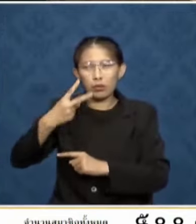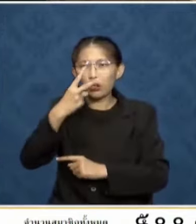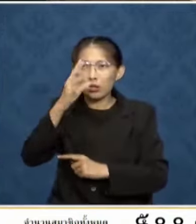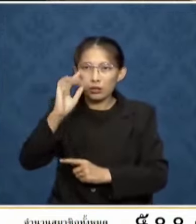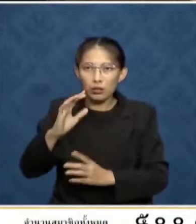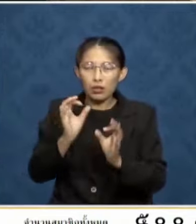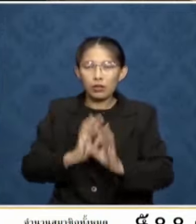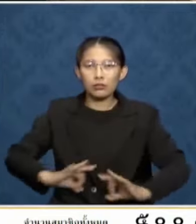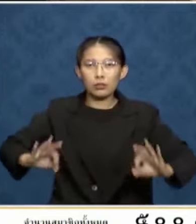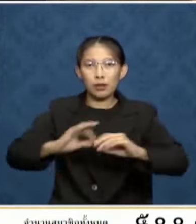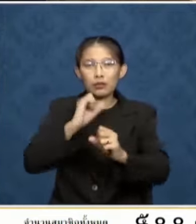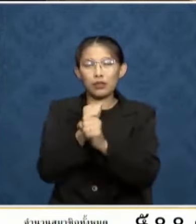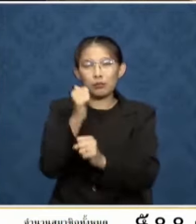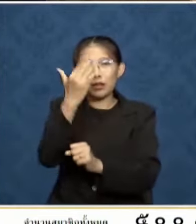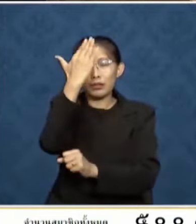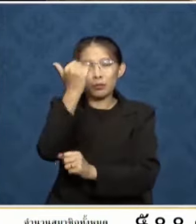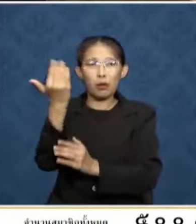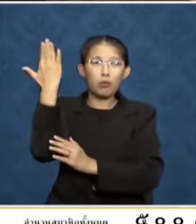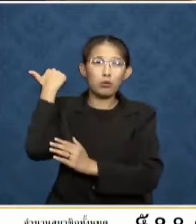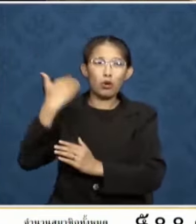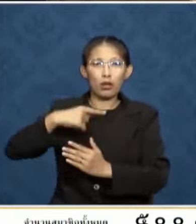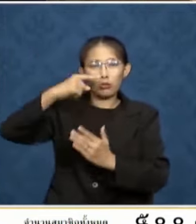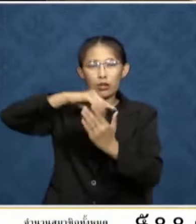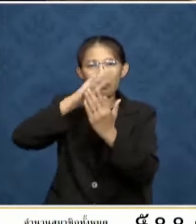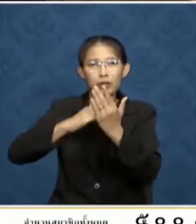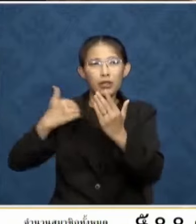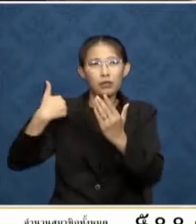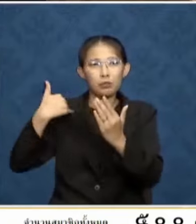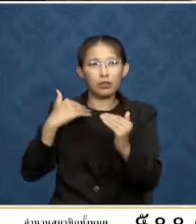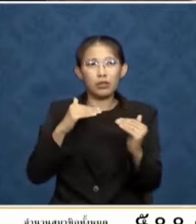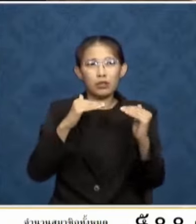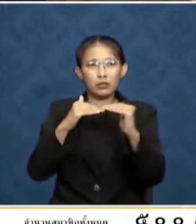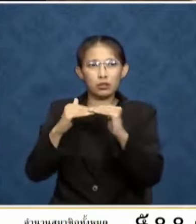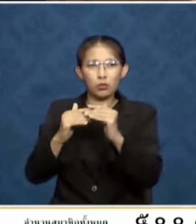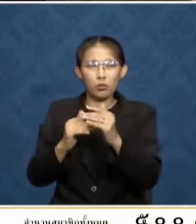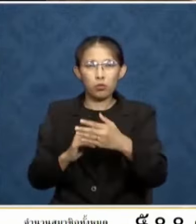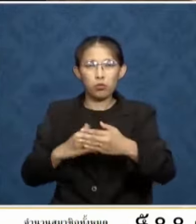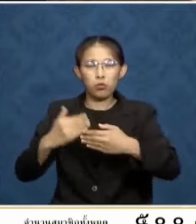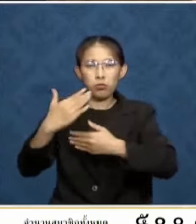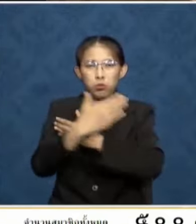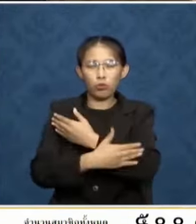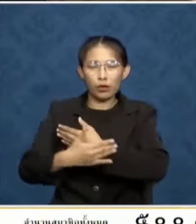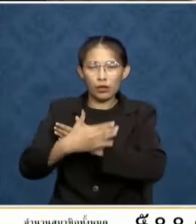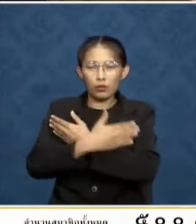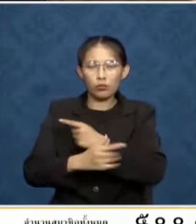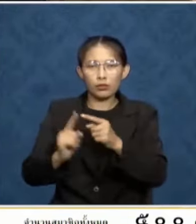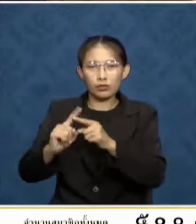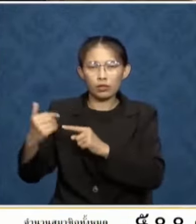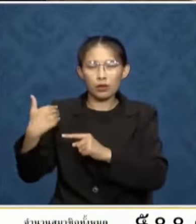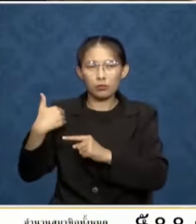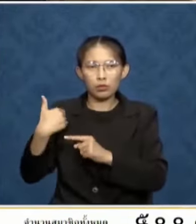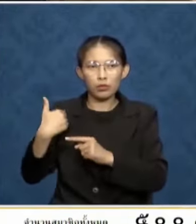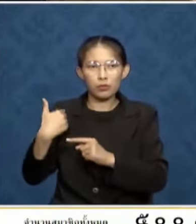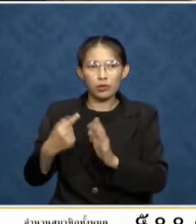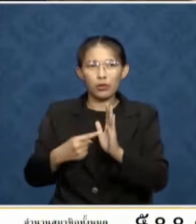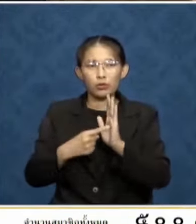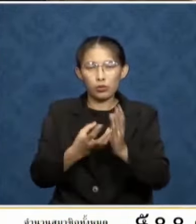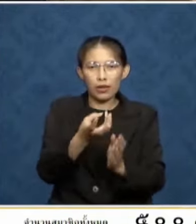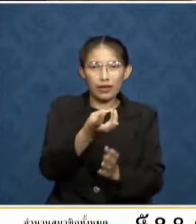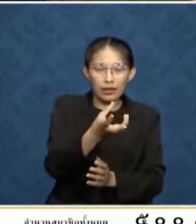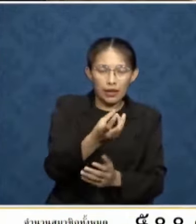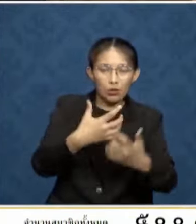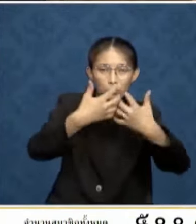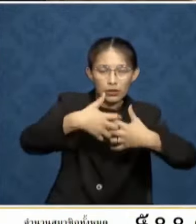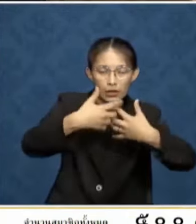wasจะเป็นเรื่องของข้าว,